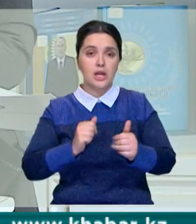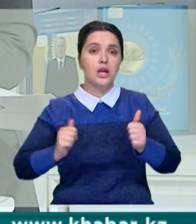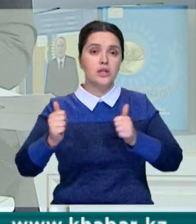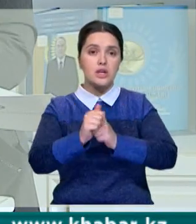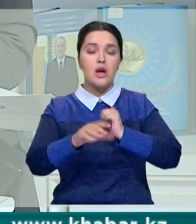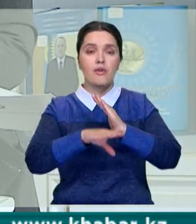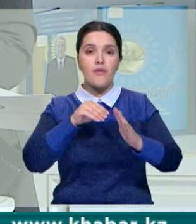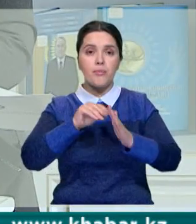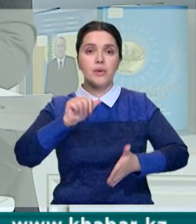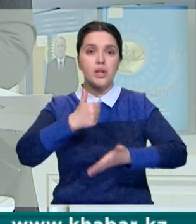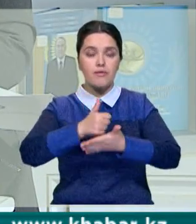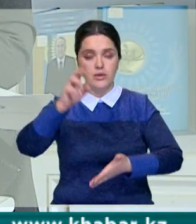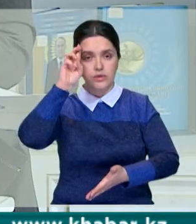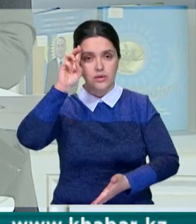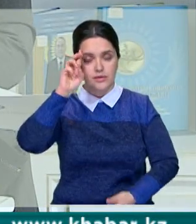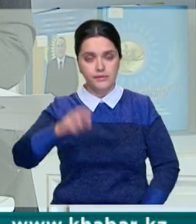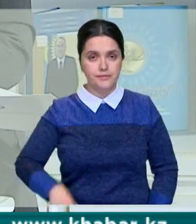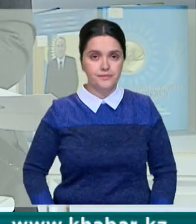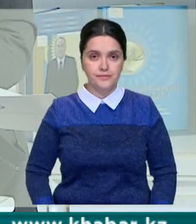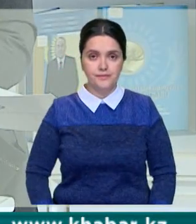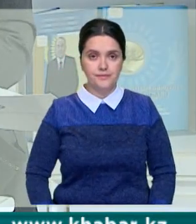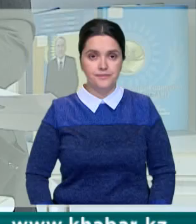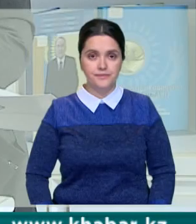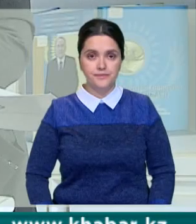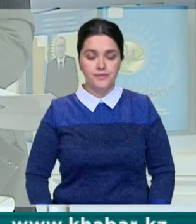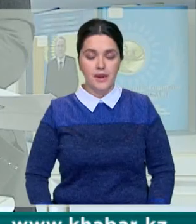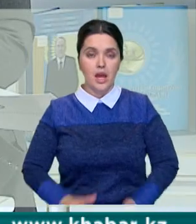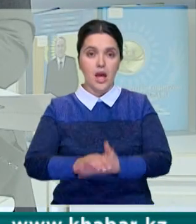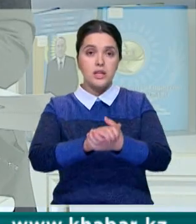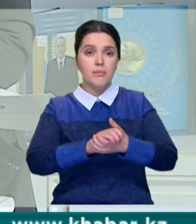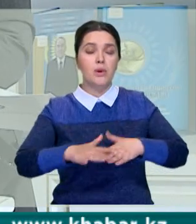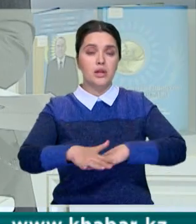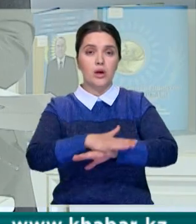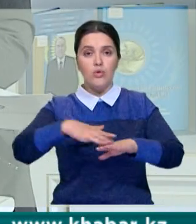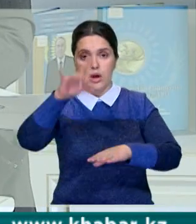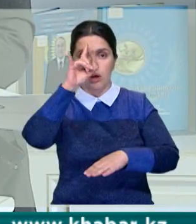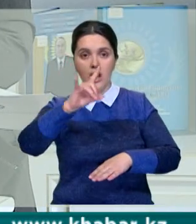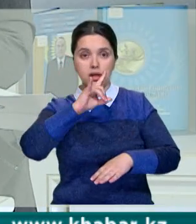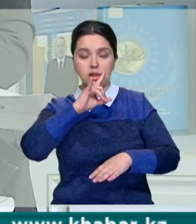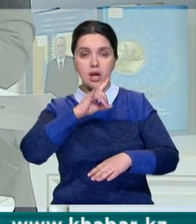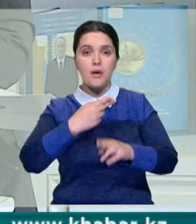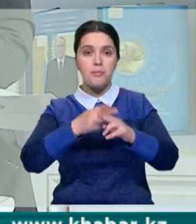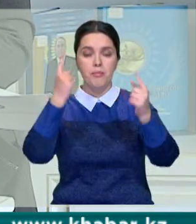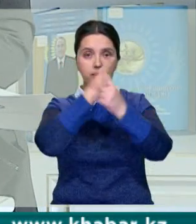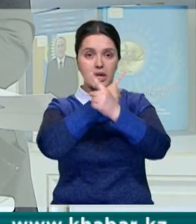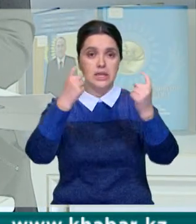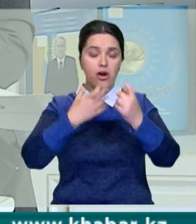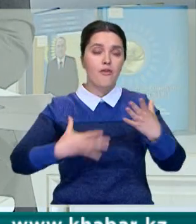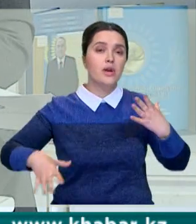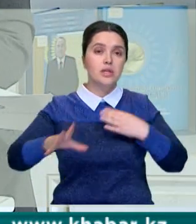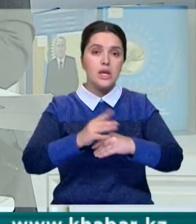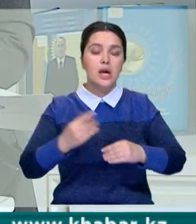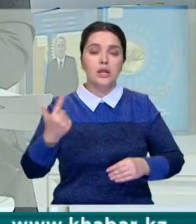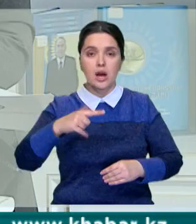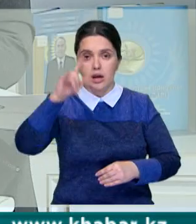выборов президента Республики Казахстан. Ассамблея народа Казахстана призывает всех